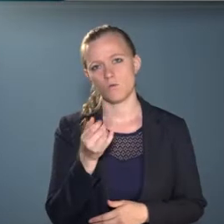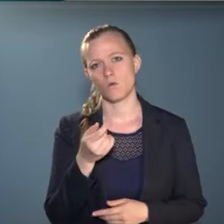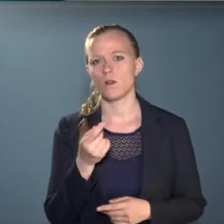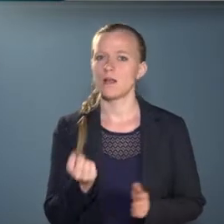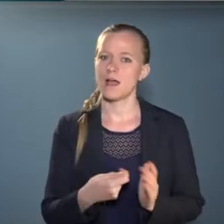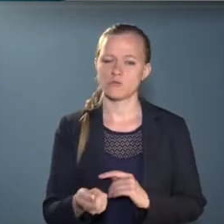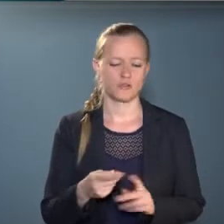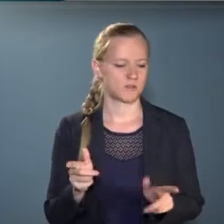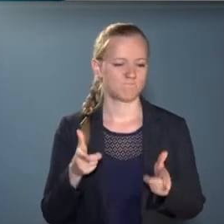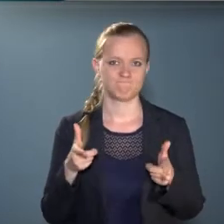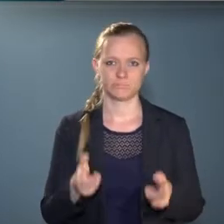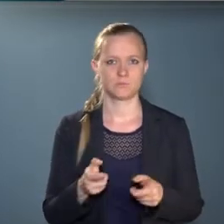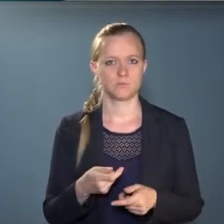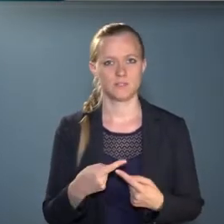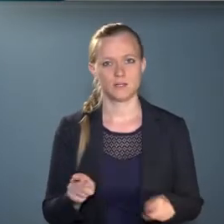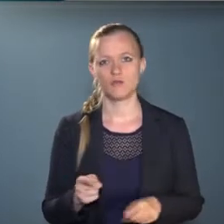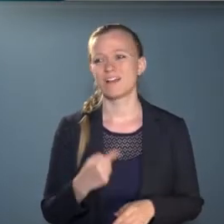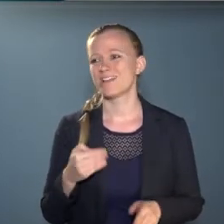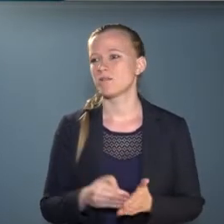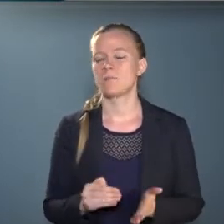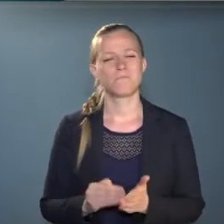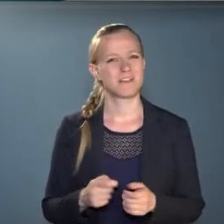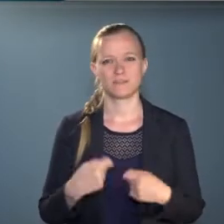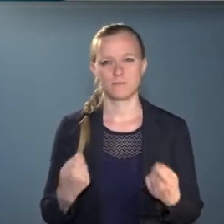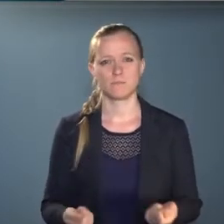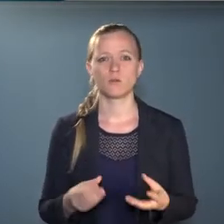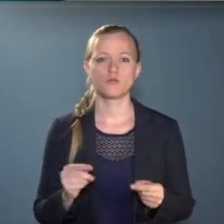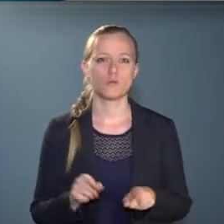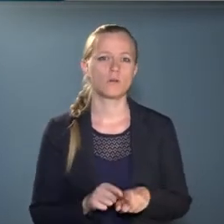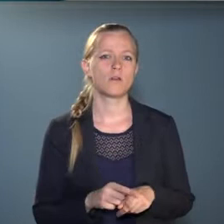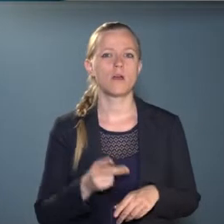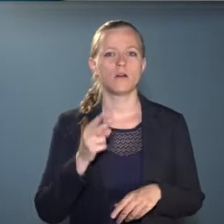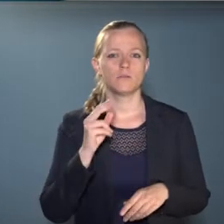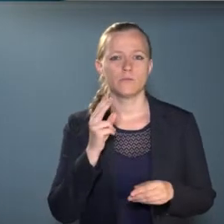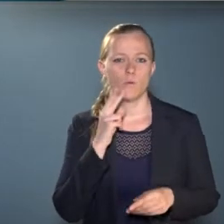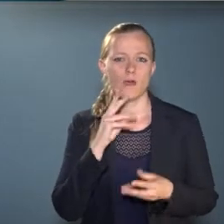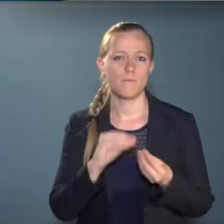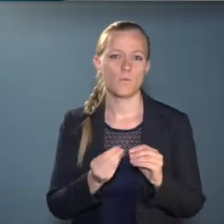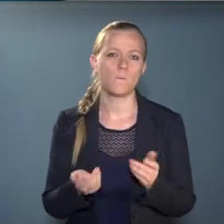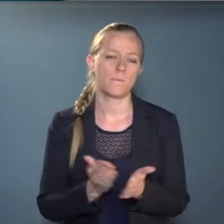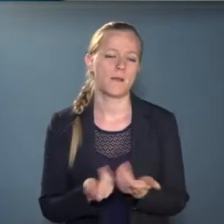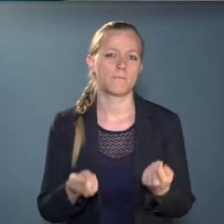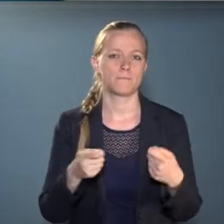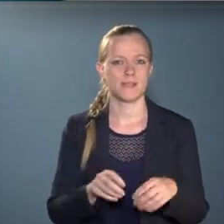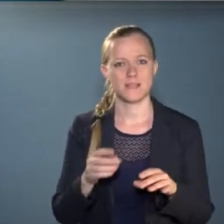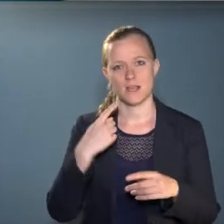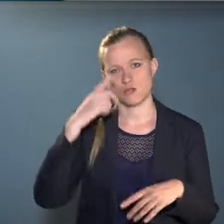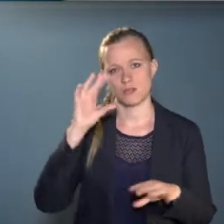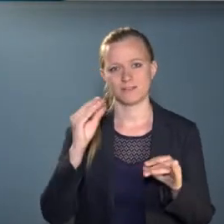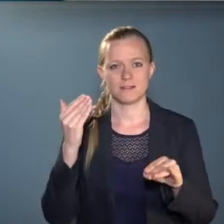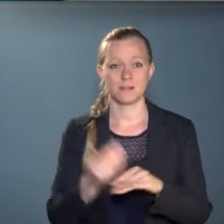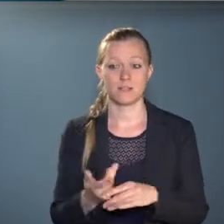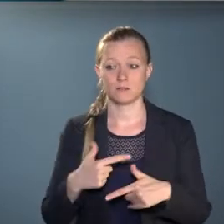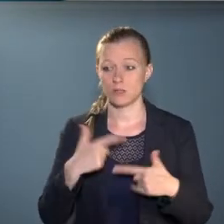dohányboltokban, de ezzel azt gondolom még nem jutunk el a megoldásig, hiszen számos dohánybolt bezár este 10 órára, napközben viszont kora